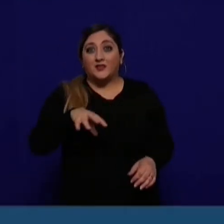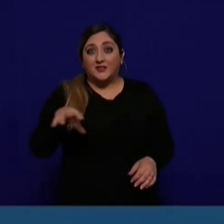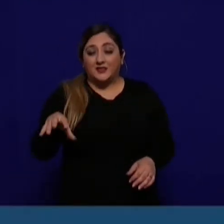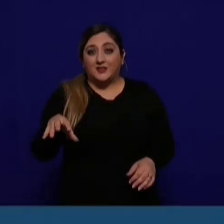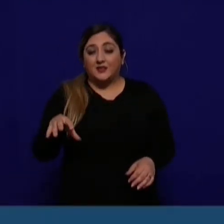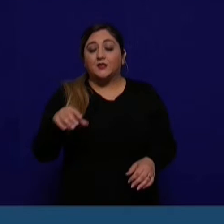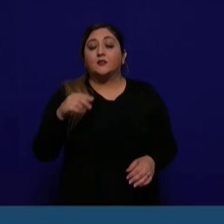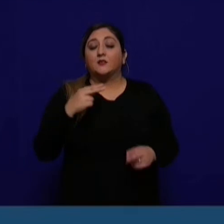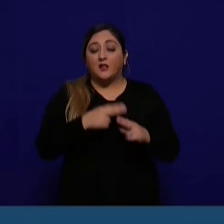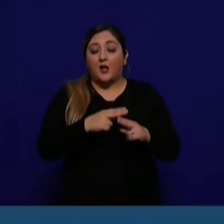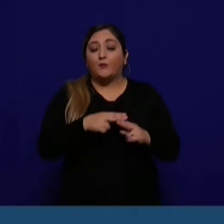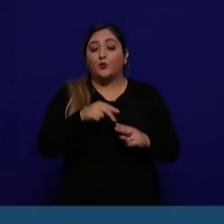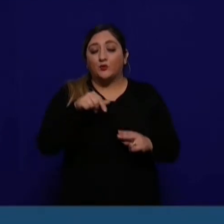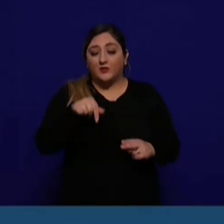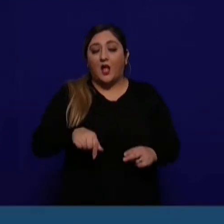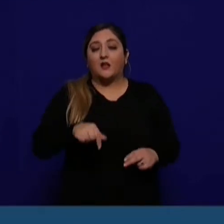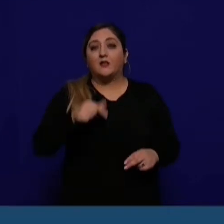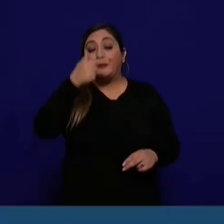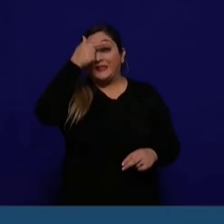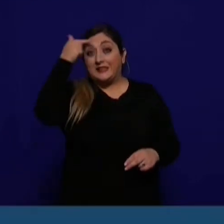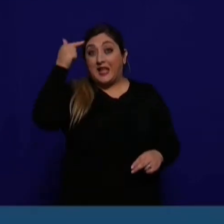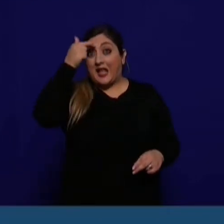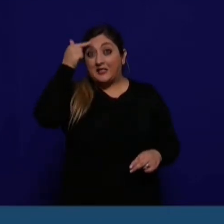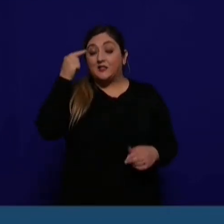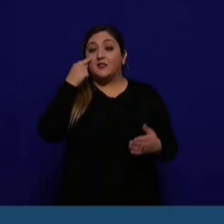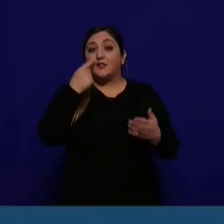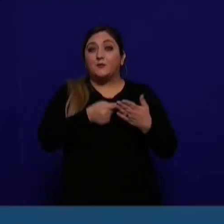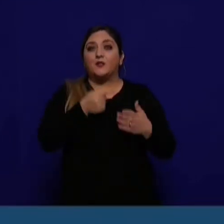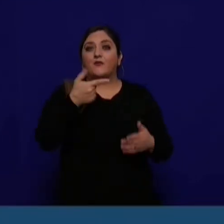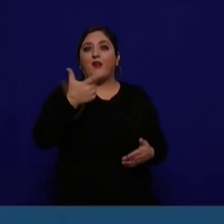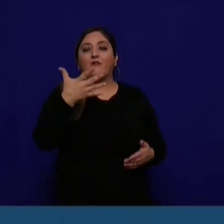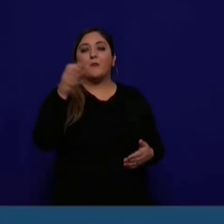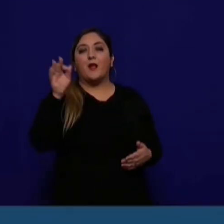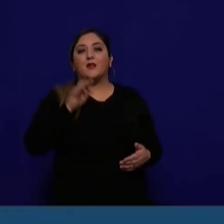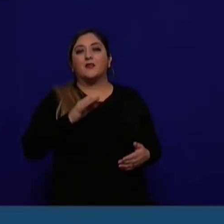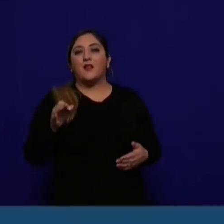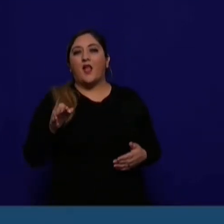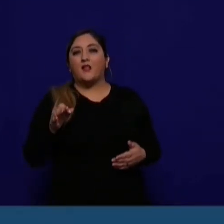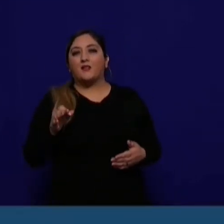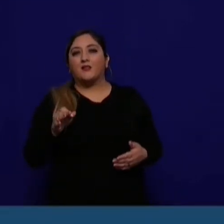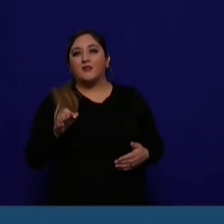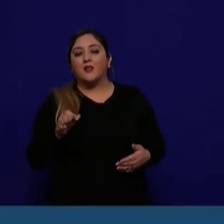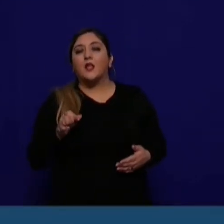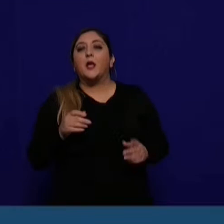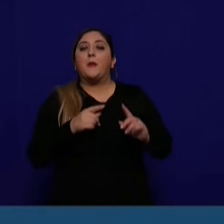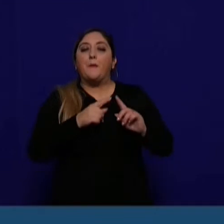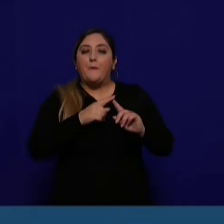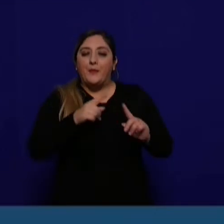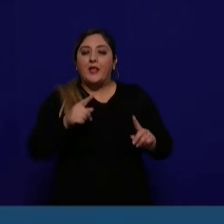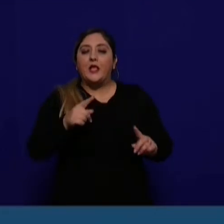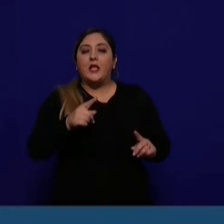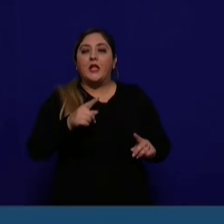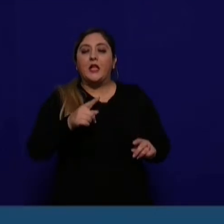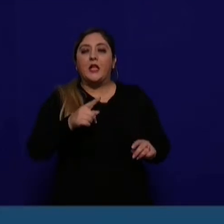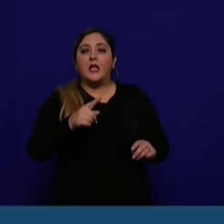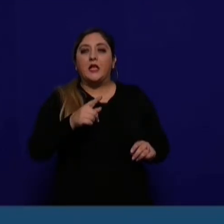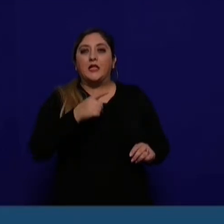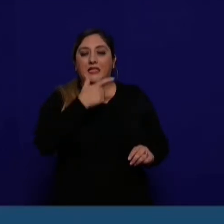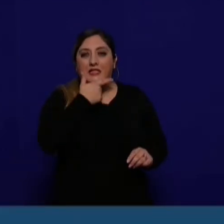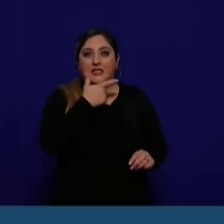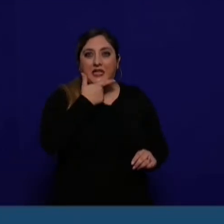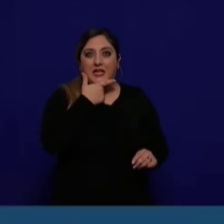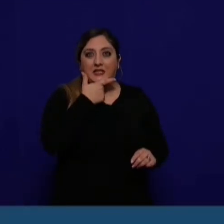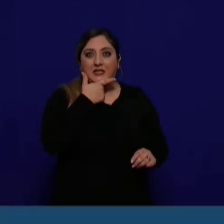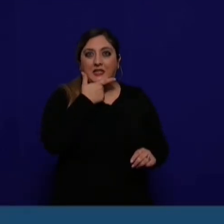75% kienu tal-UK variant u ma kellna l-ebda varjant tal-Brazil, tajjeb li ġi detektjat, li kellna